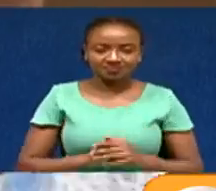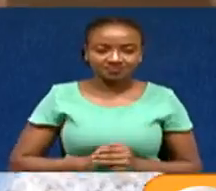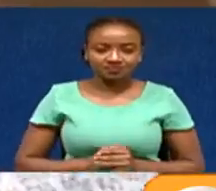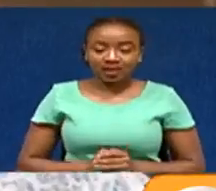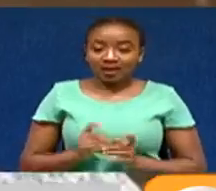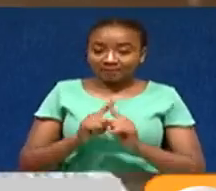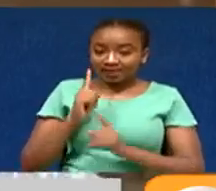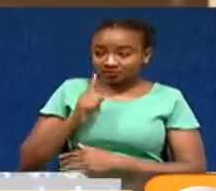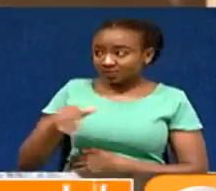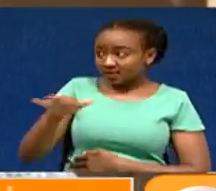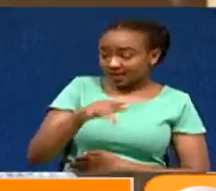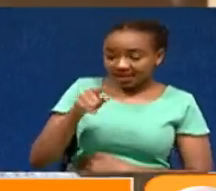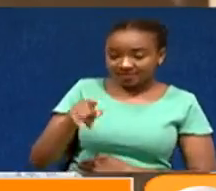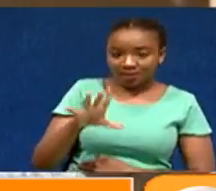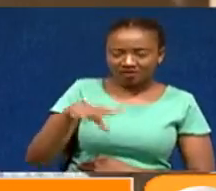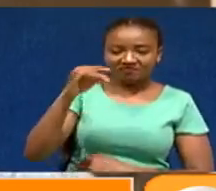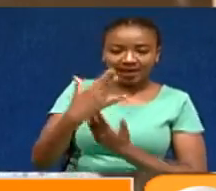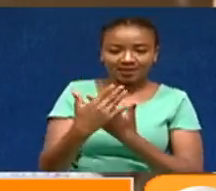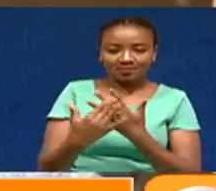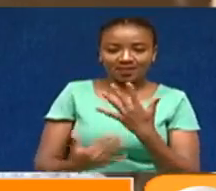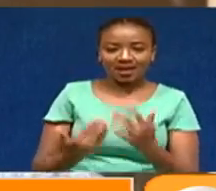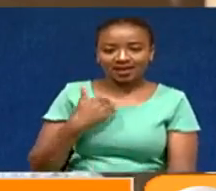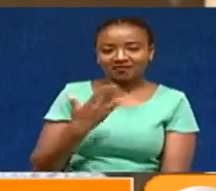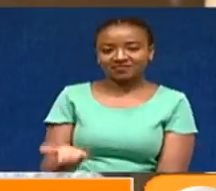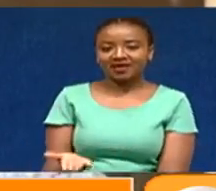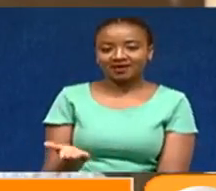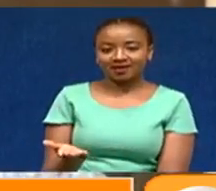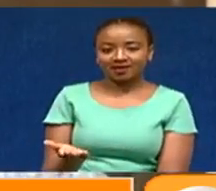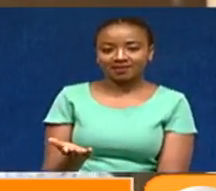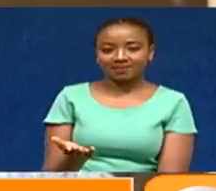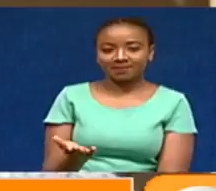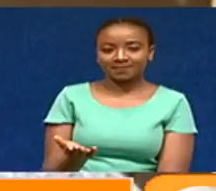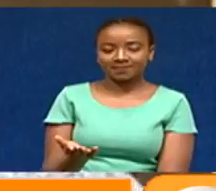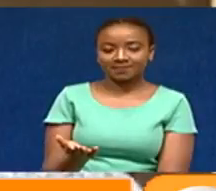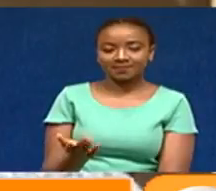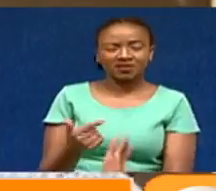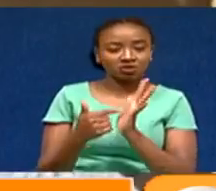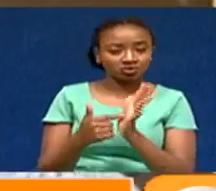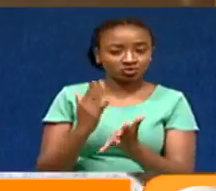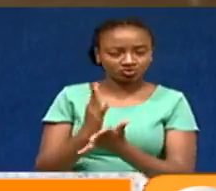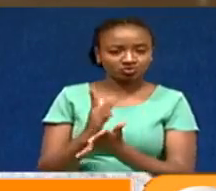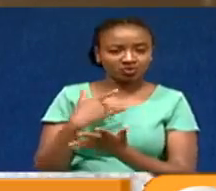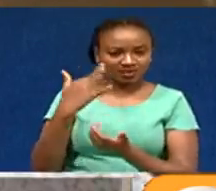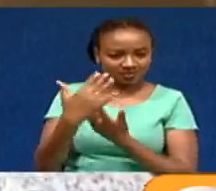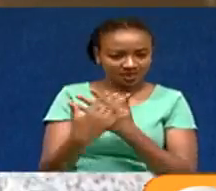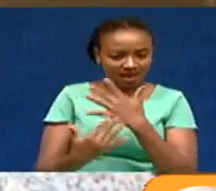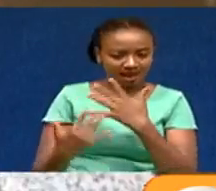scene hapo tumepata damu ilikuwa kuna damu tulikuwa hapo chini ya kuonyesha kwamba this guy